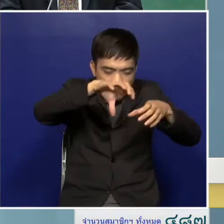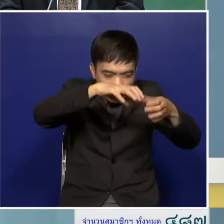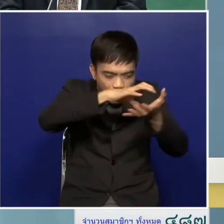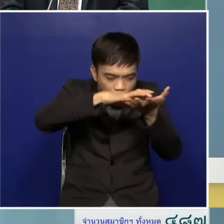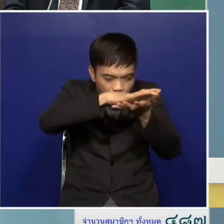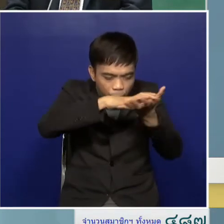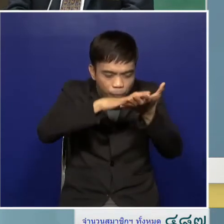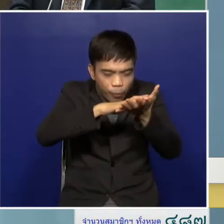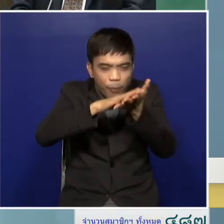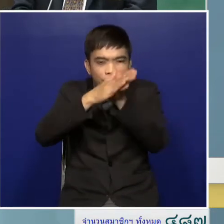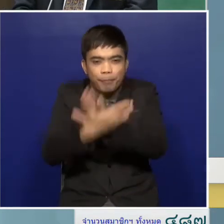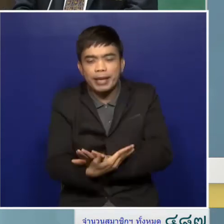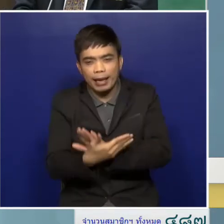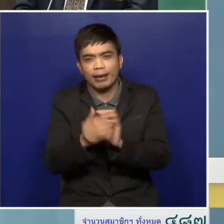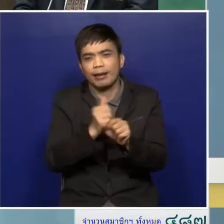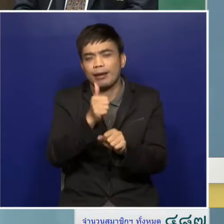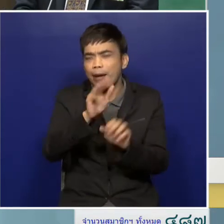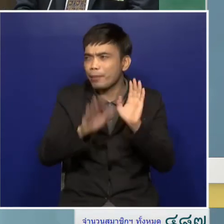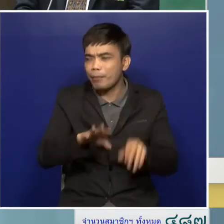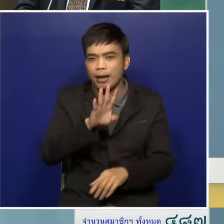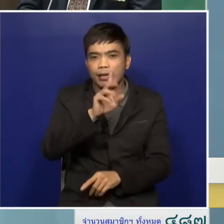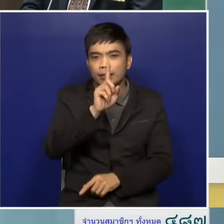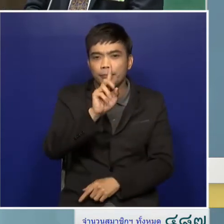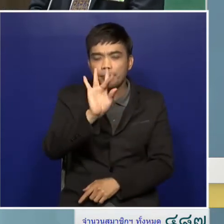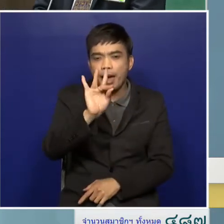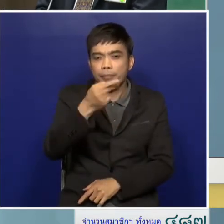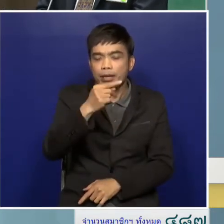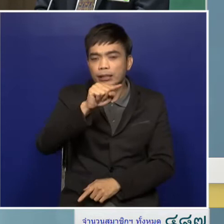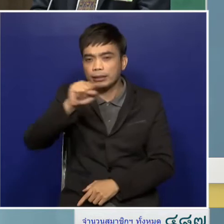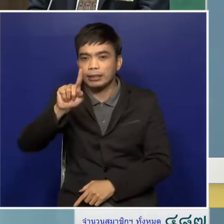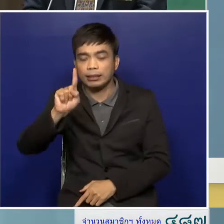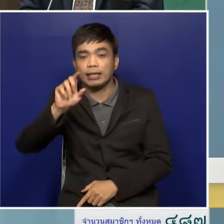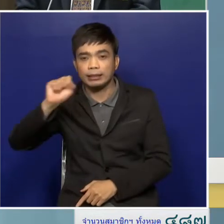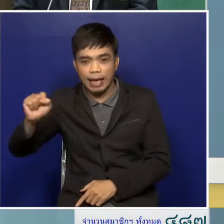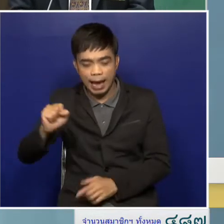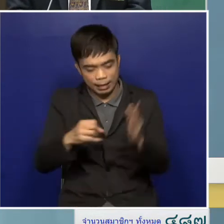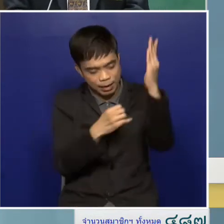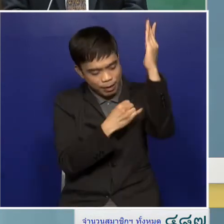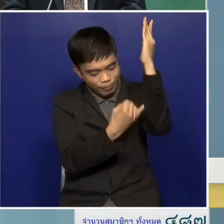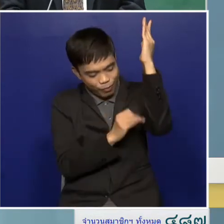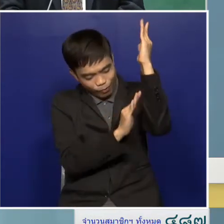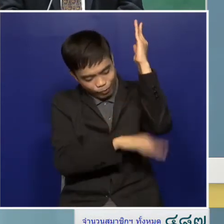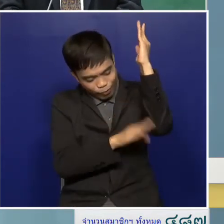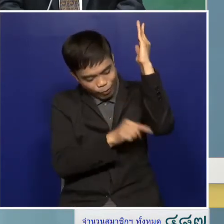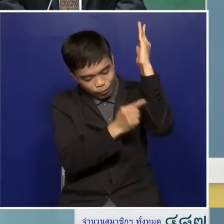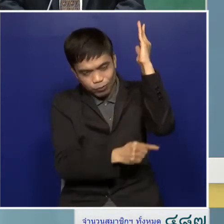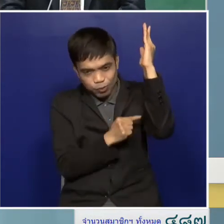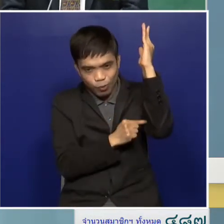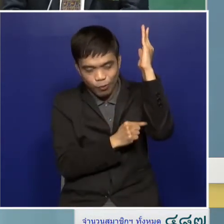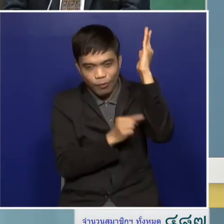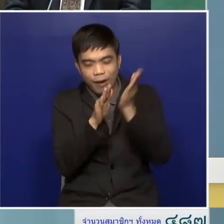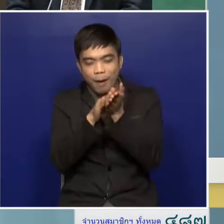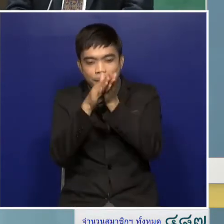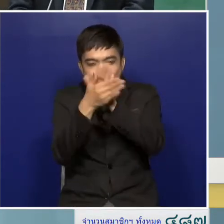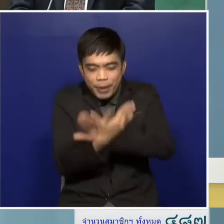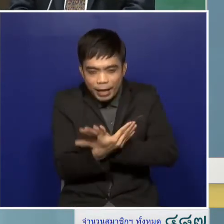มาเรียนแล้วว่าประมาณ 8หมื่นถึง 1แสนคนของประชากร 2ล้านคนในสามจังหวัดชายแดนภาคใต้ใช้เป็นพืช